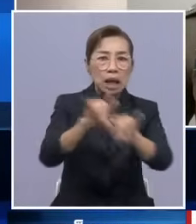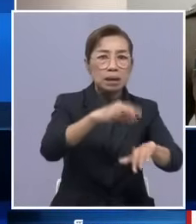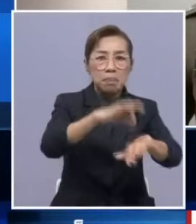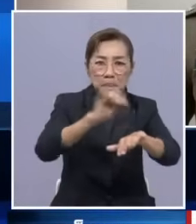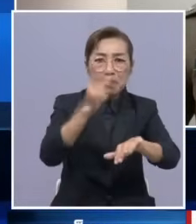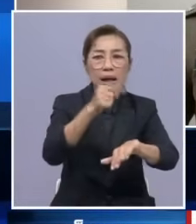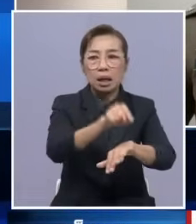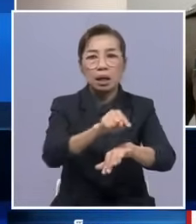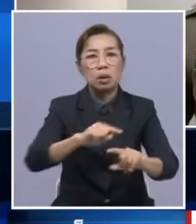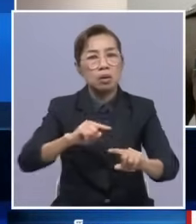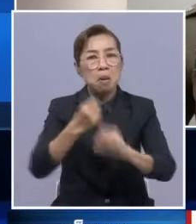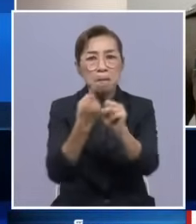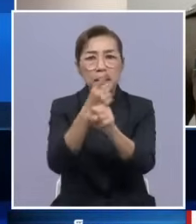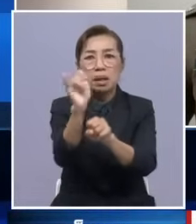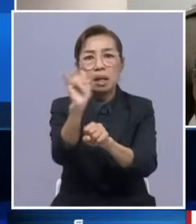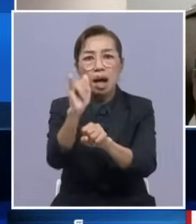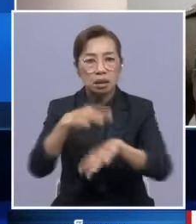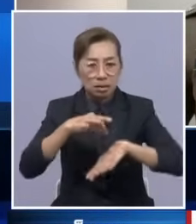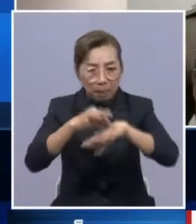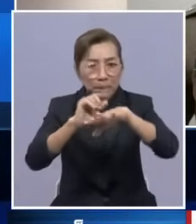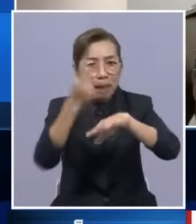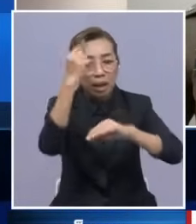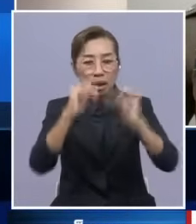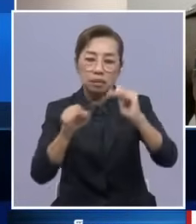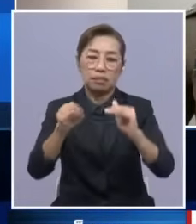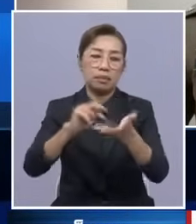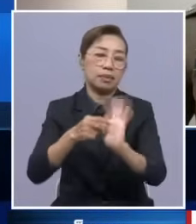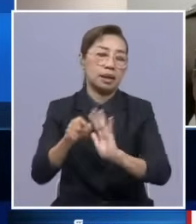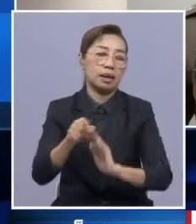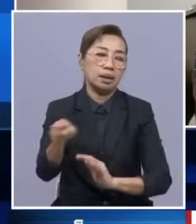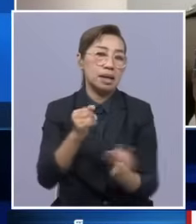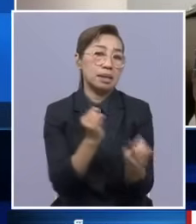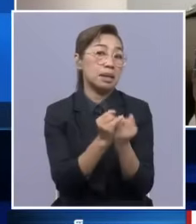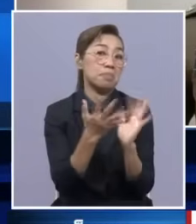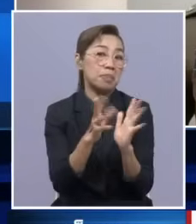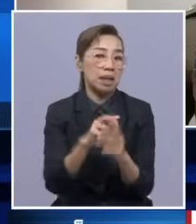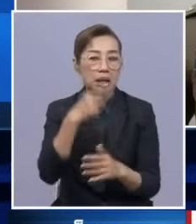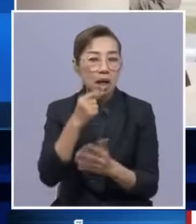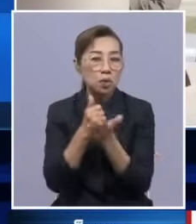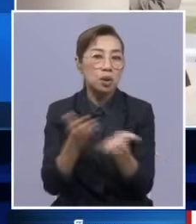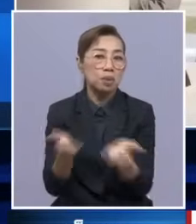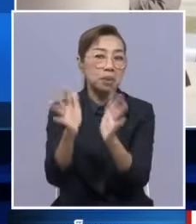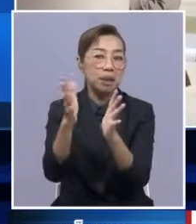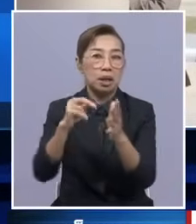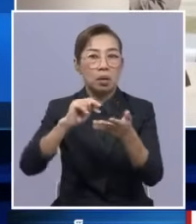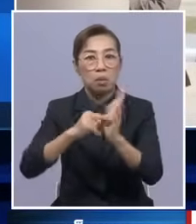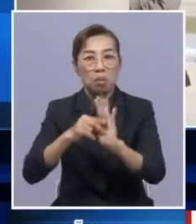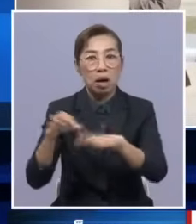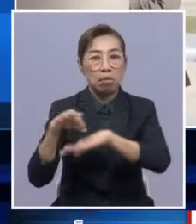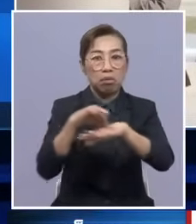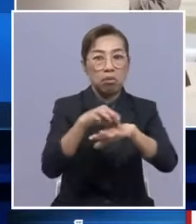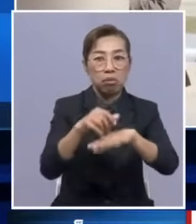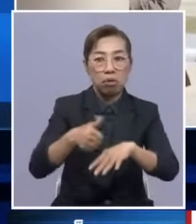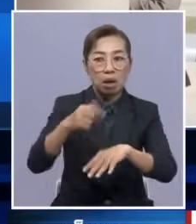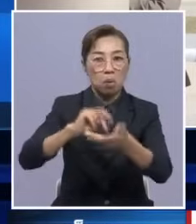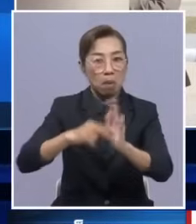ภายในระยะเวลาไม่ถึงปีเช่นนี้ถ้าเกิดว่าไม่ได้เป็นระบบเส้นสายหรือระบบอุปถัมภ์นะก็ต้องเป็นคนที่มีความสามารถโดดเด่น